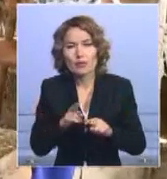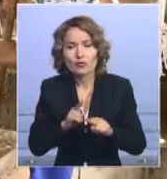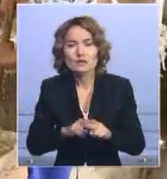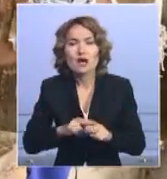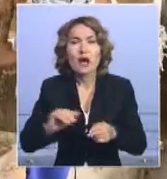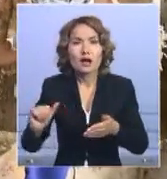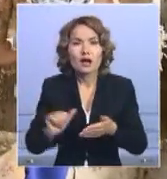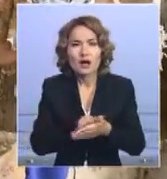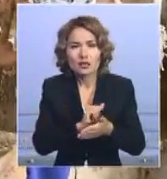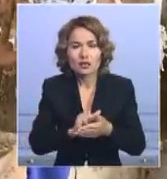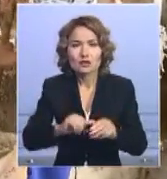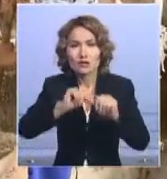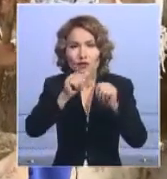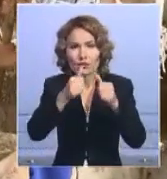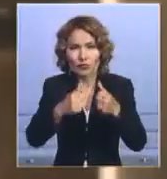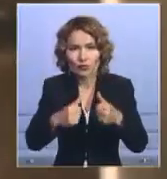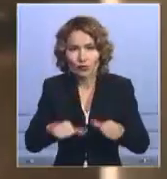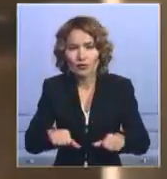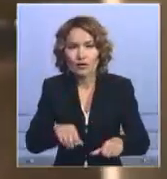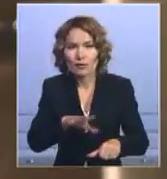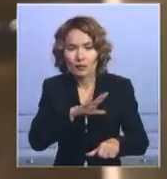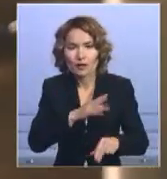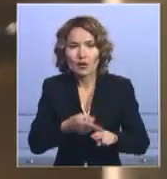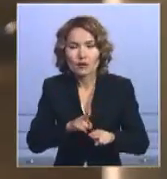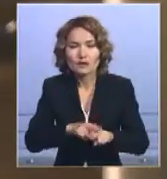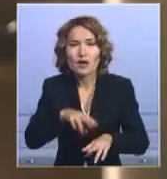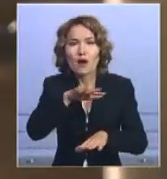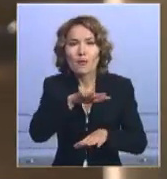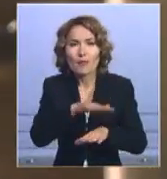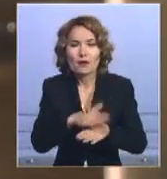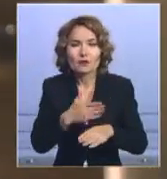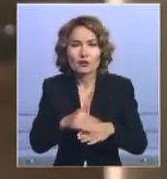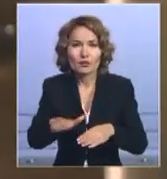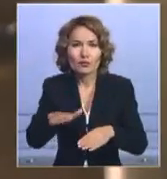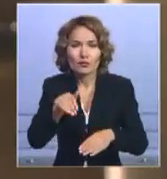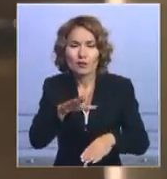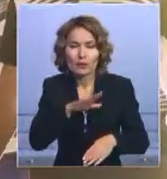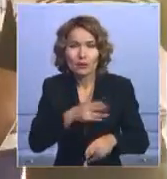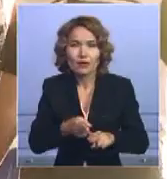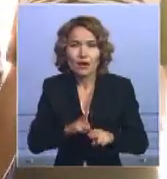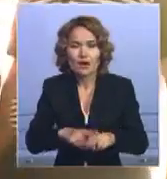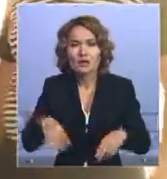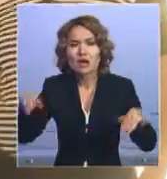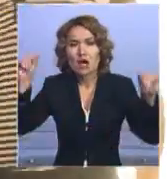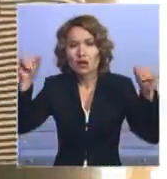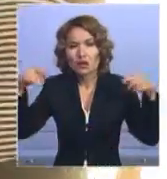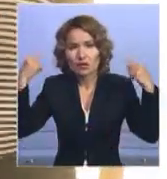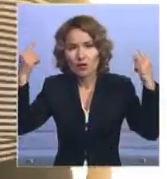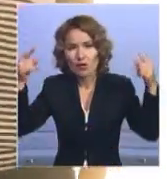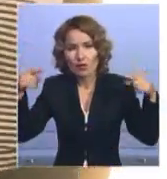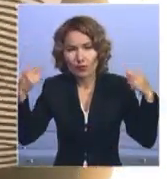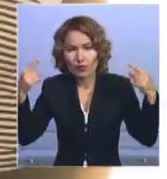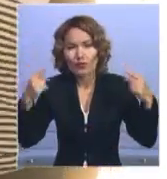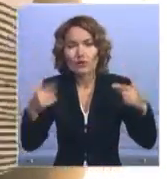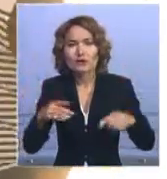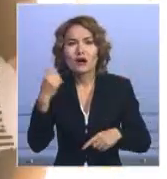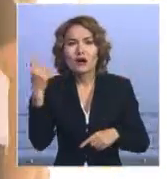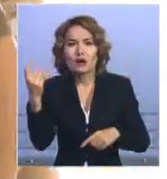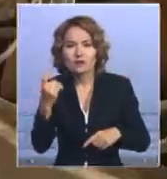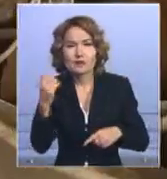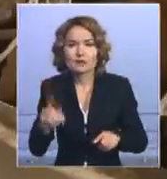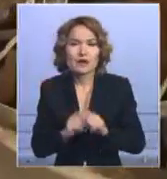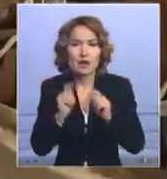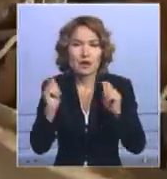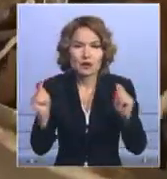3 миллион теңге көлемінде несие рәсімдеді. Ол қаржыға мал бордақлайтын алаң салып, ісін 10 жылқыдан бастады. Тиянақты тірліктің арқасында